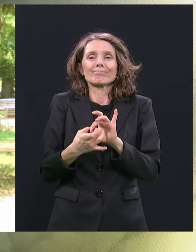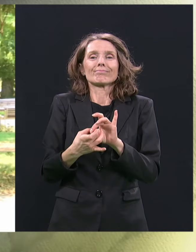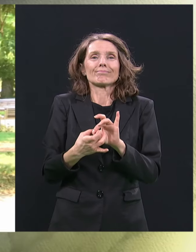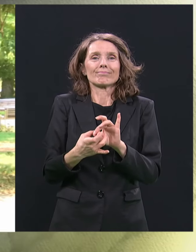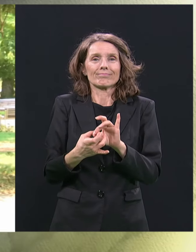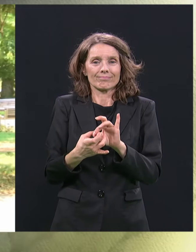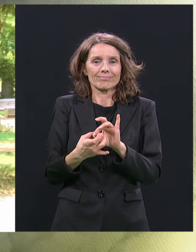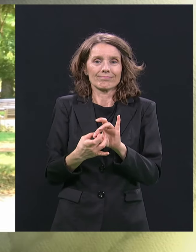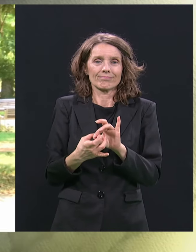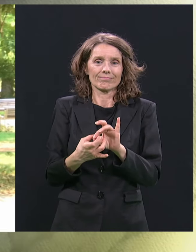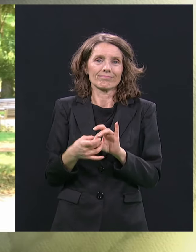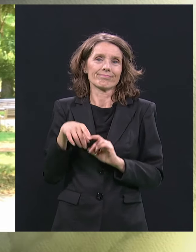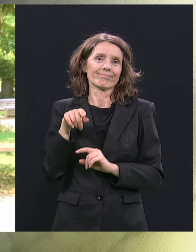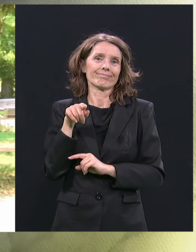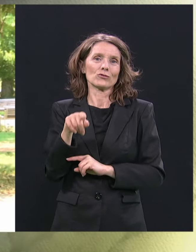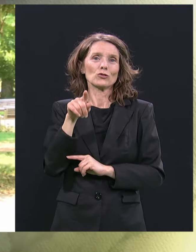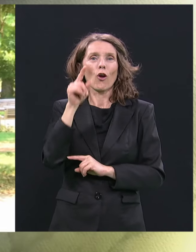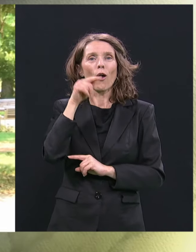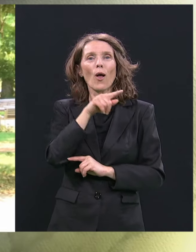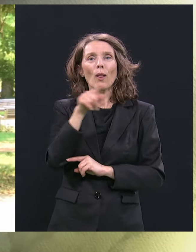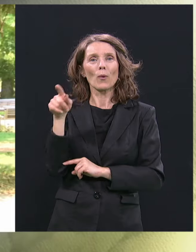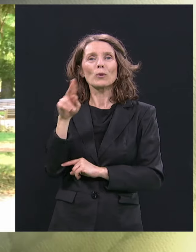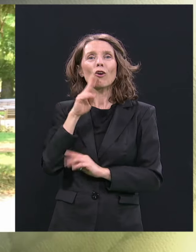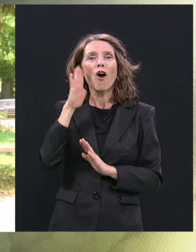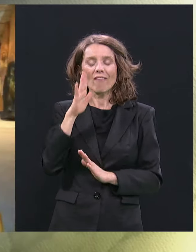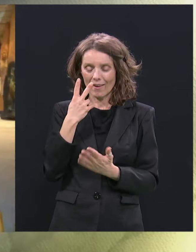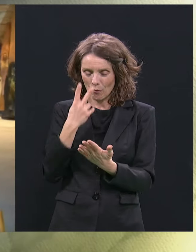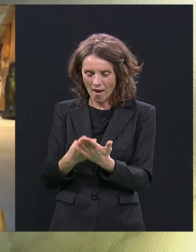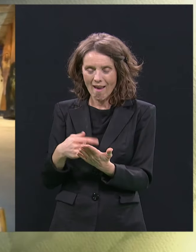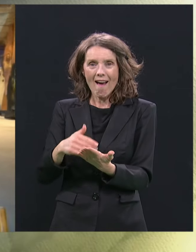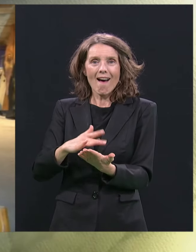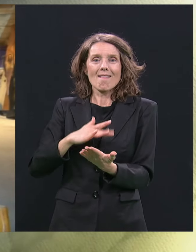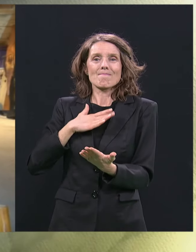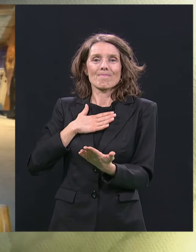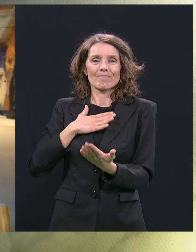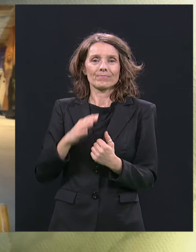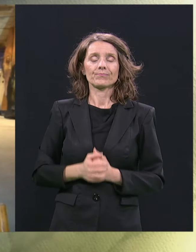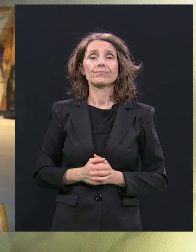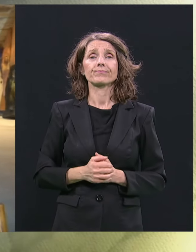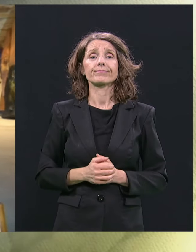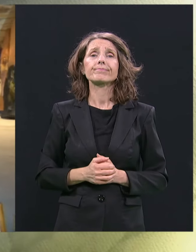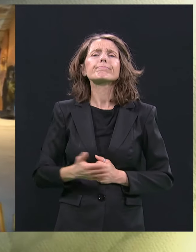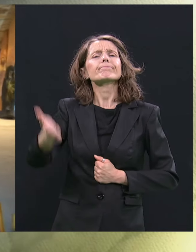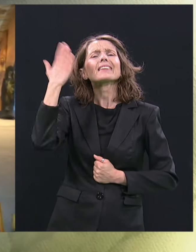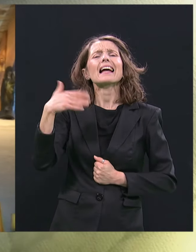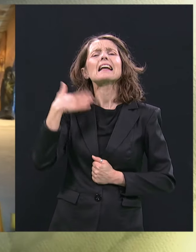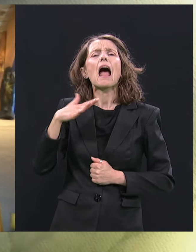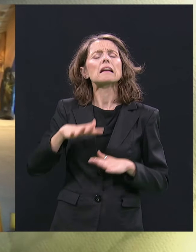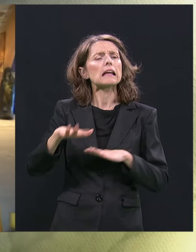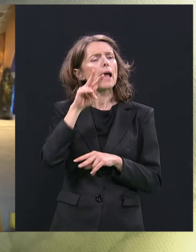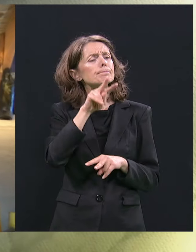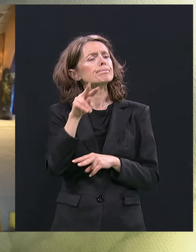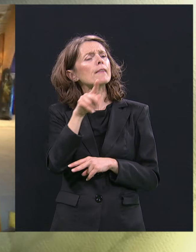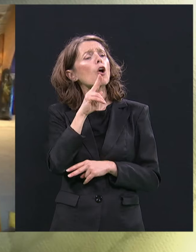vremena sa drugim i koje daju jedinstveno osjećanje vernicima. Bogatstvo jedne sredine se merilo po bogatstvu